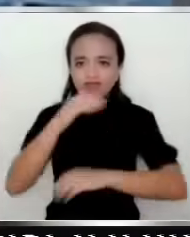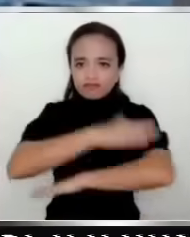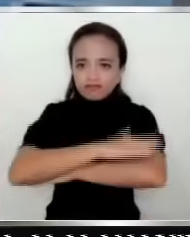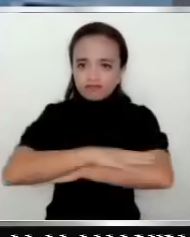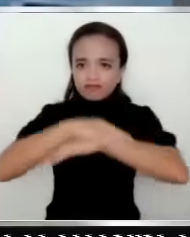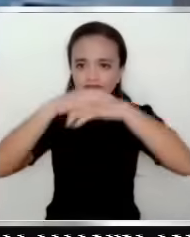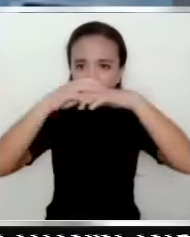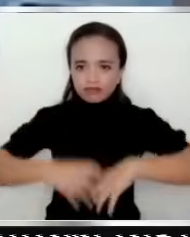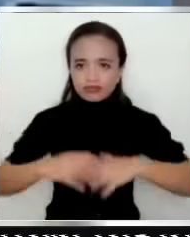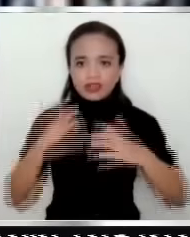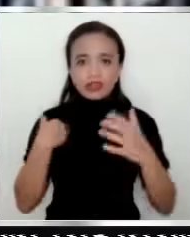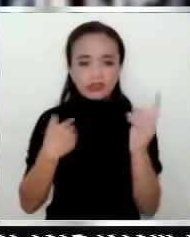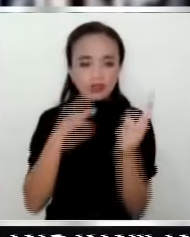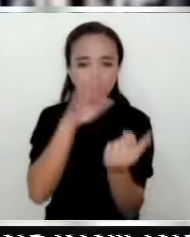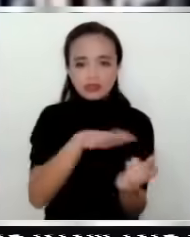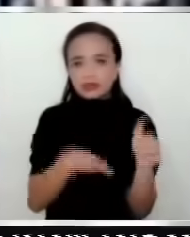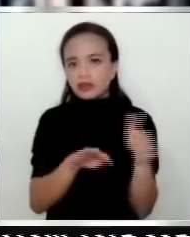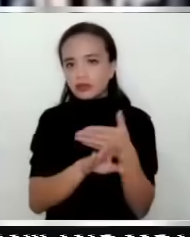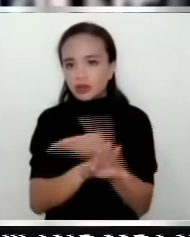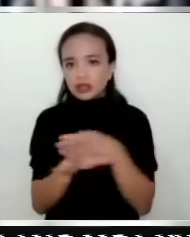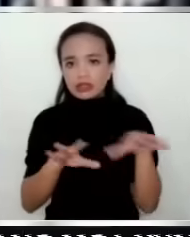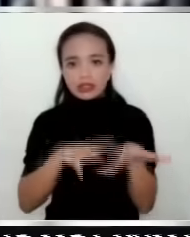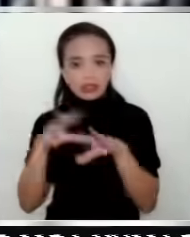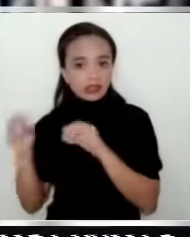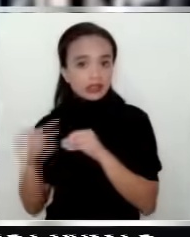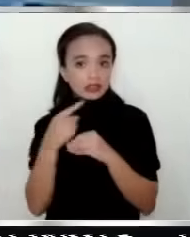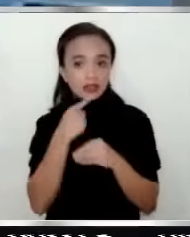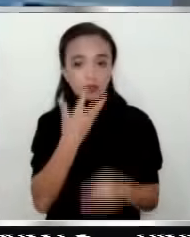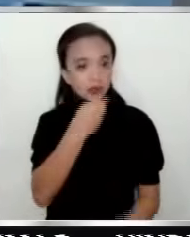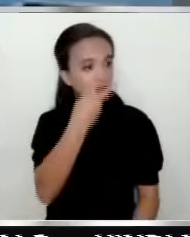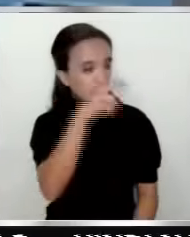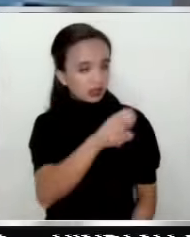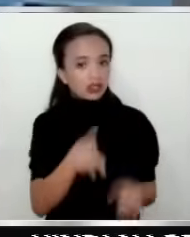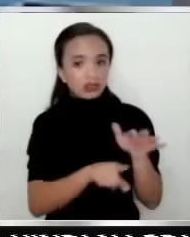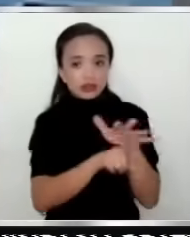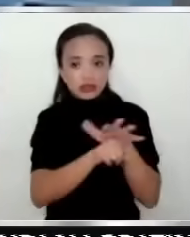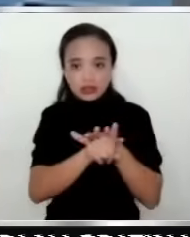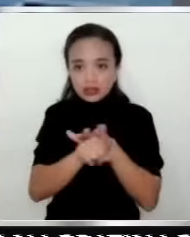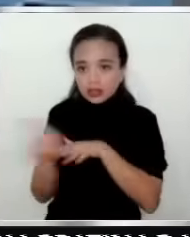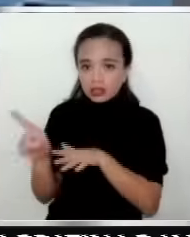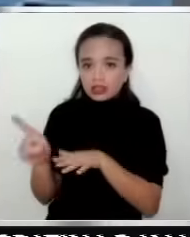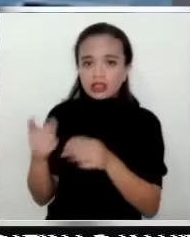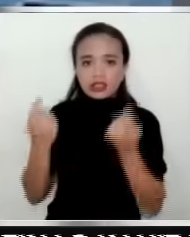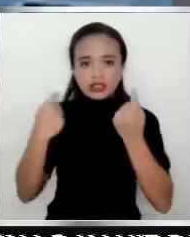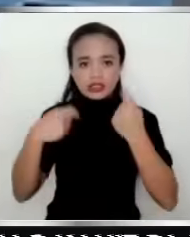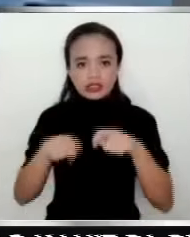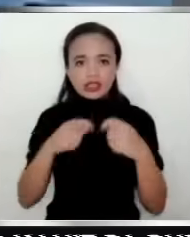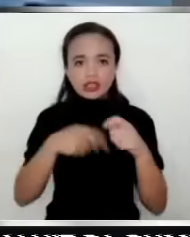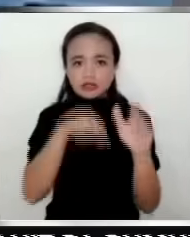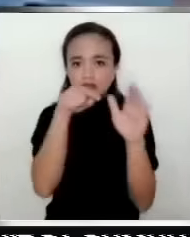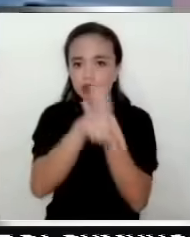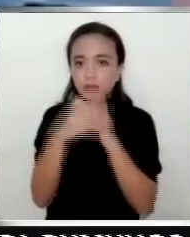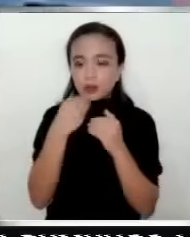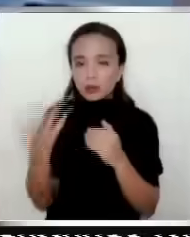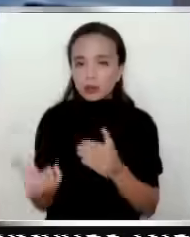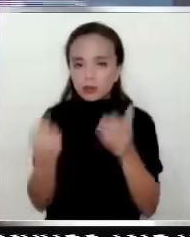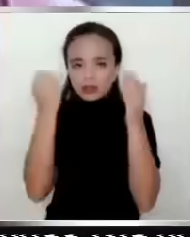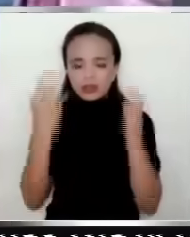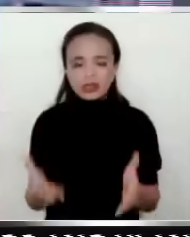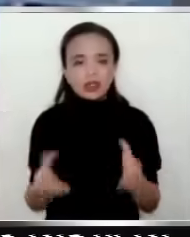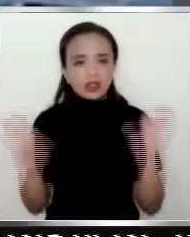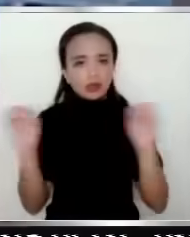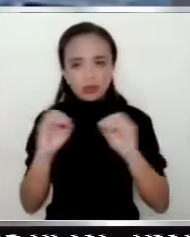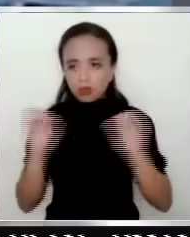pang tao bago umalis. Ayon sa mga saksi, tumakas ang toro ng tangka umano itong patayin ng may-ari. Wala namang lubhang nasugatan